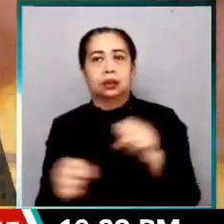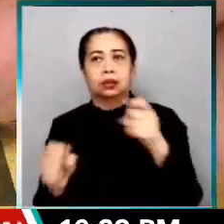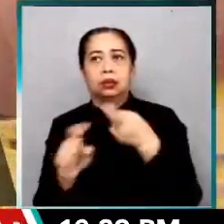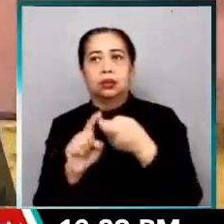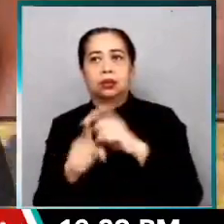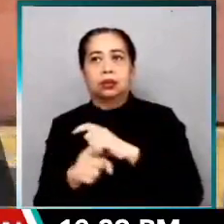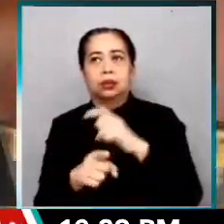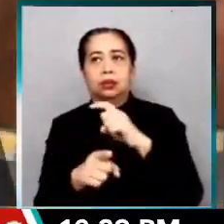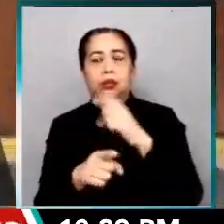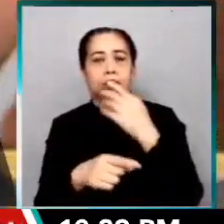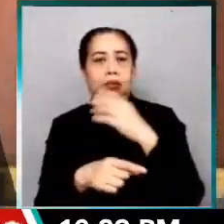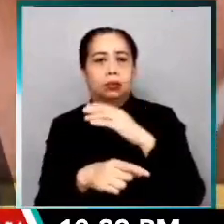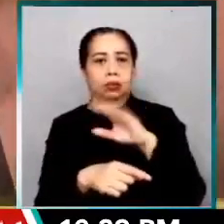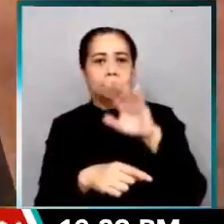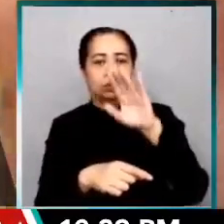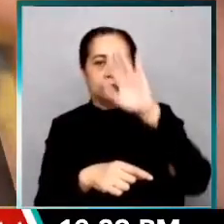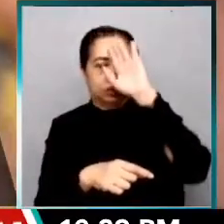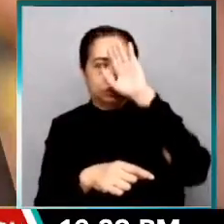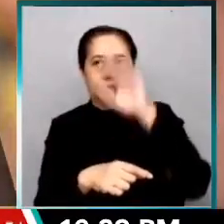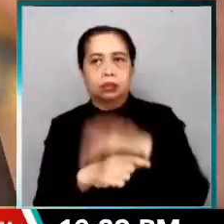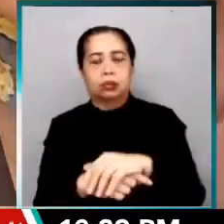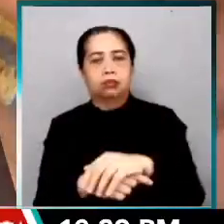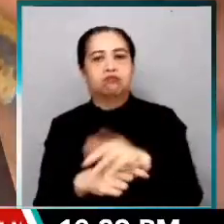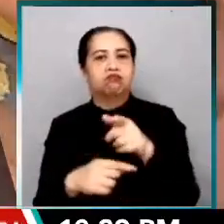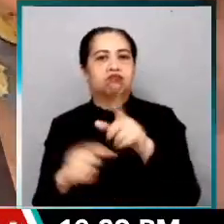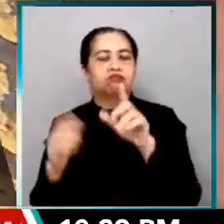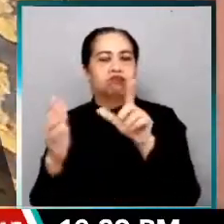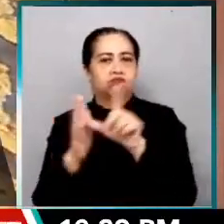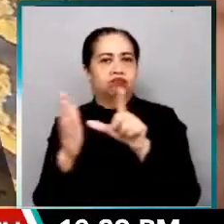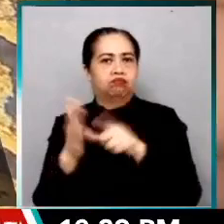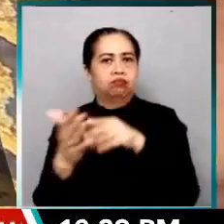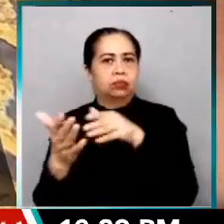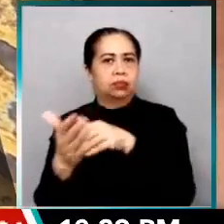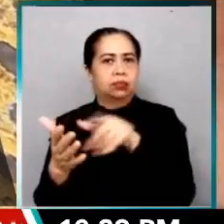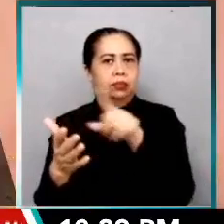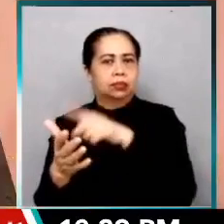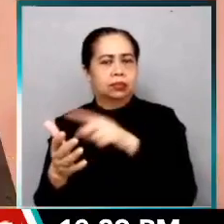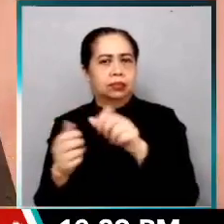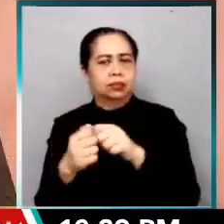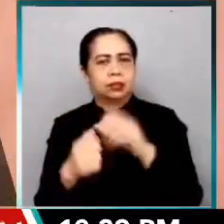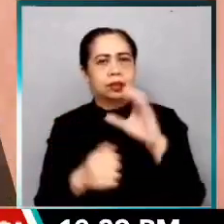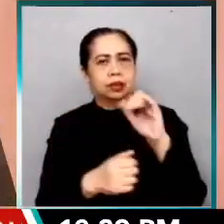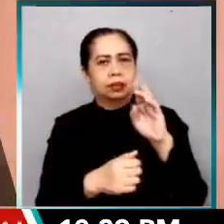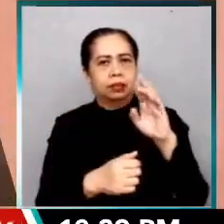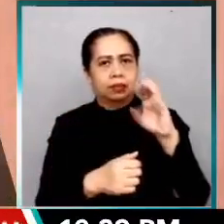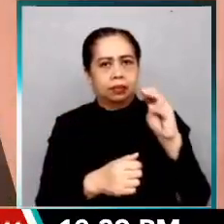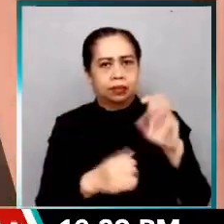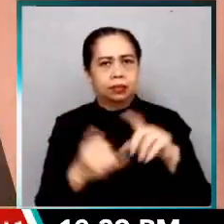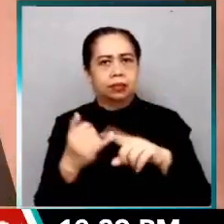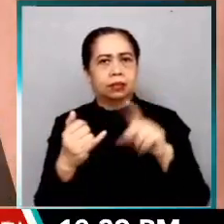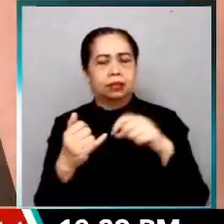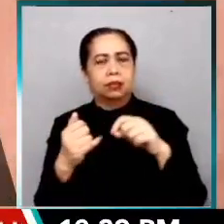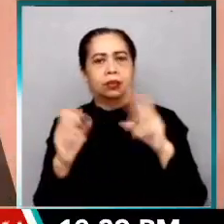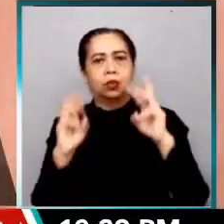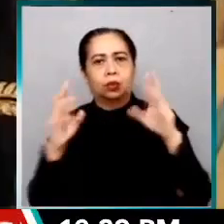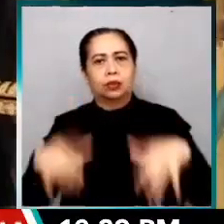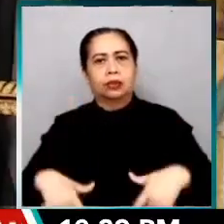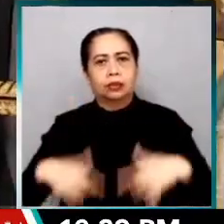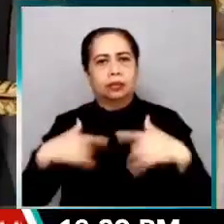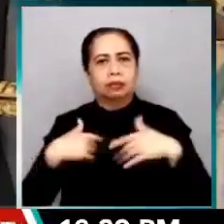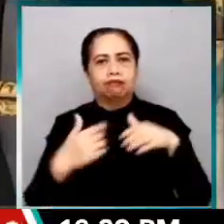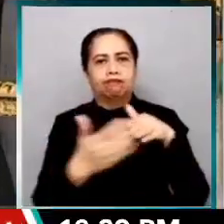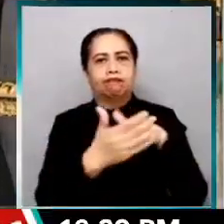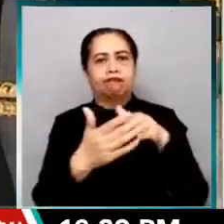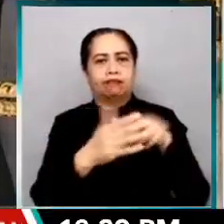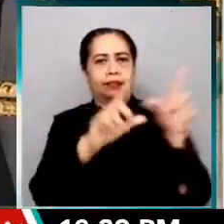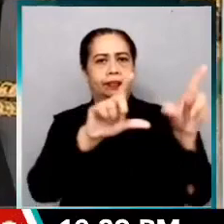Kasong paglabag sa Wildlife Resources and Conservation Act at Cybercrime Prevention Act ang inihaing reklamo laban sa mga suspect.